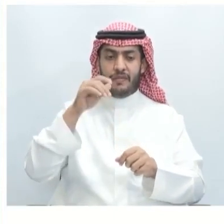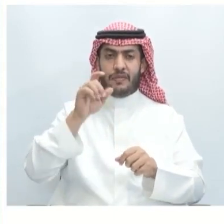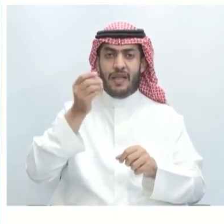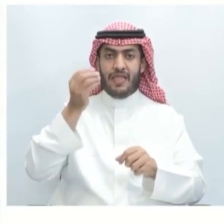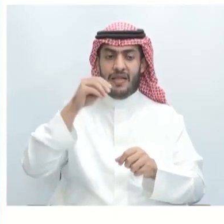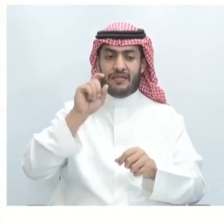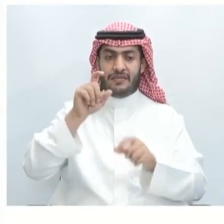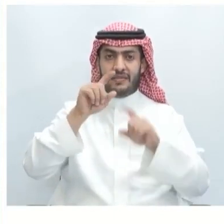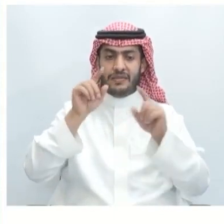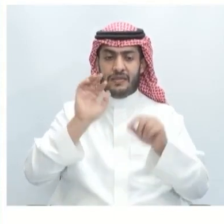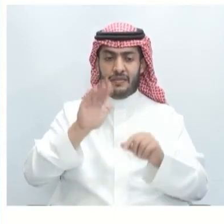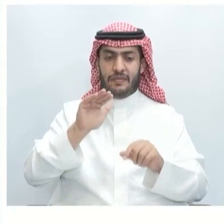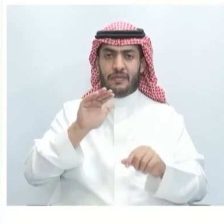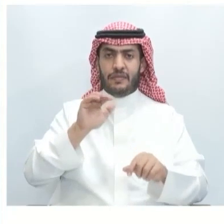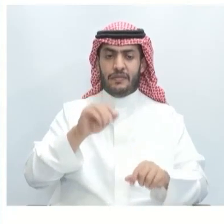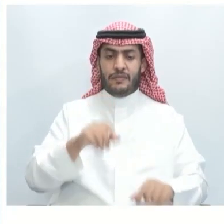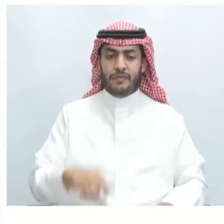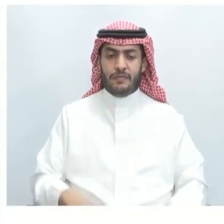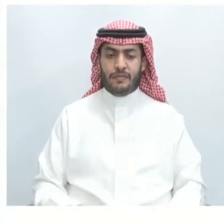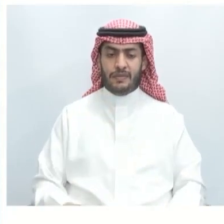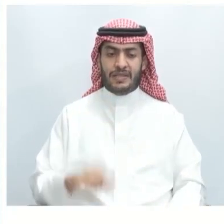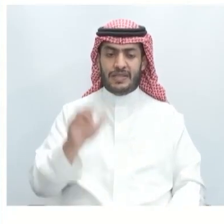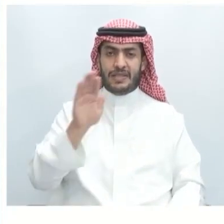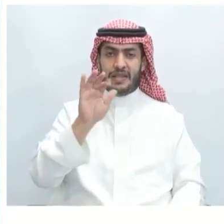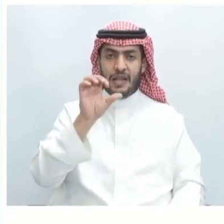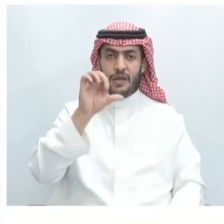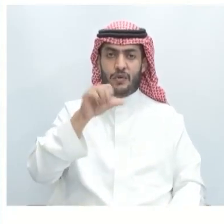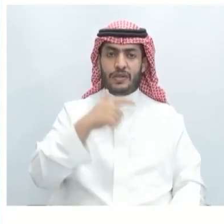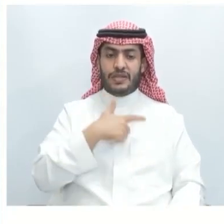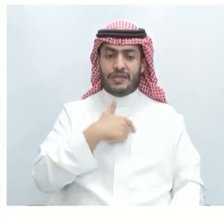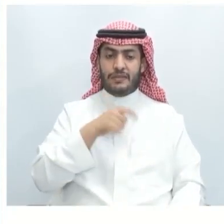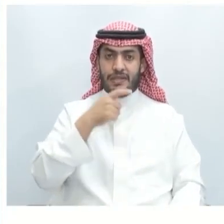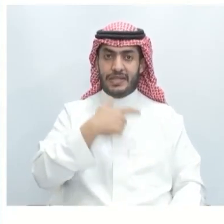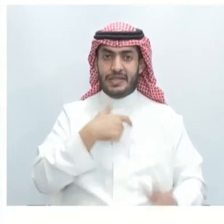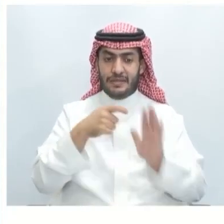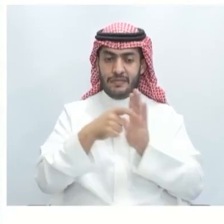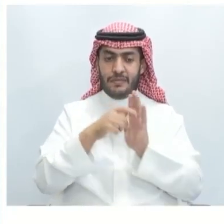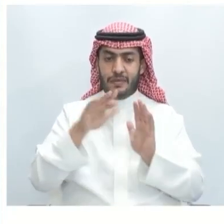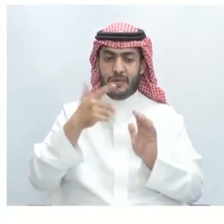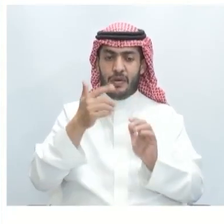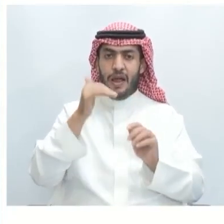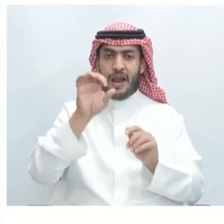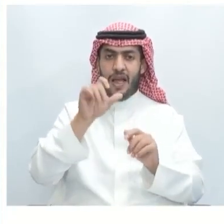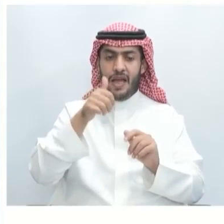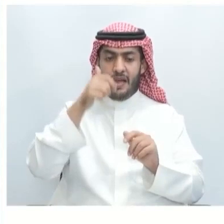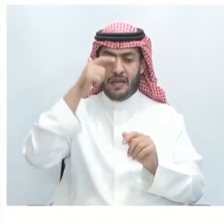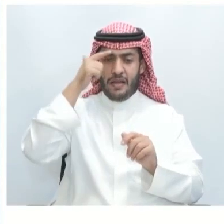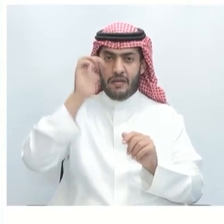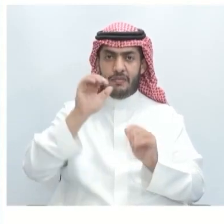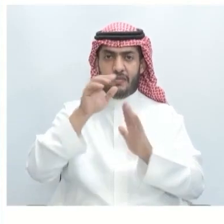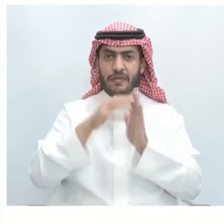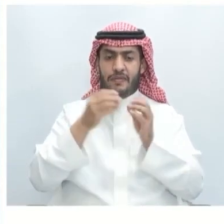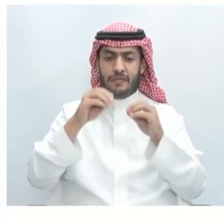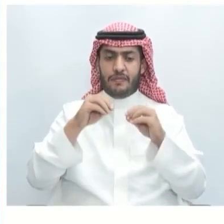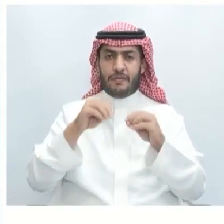اضافه سيظهر لدينا هذا السيناريو كما ذكرنا نسمي السيناريو ونضع الخلايا واذا كان لدينا تعليق